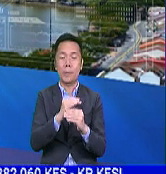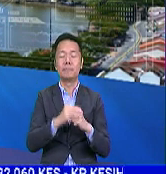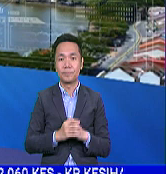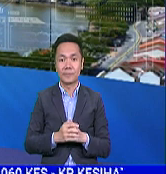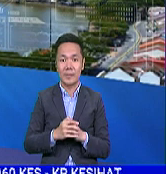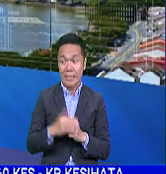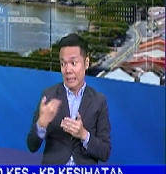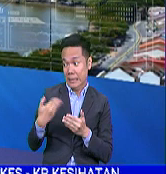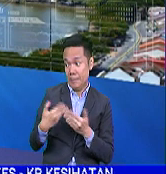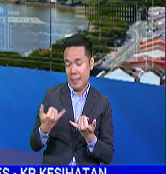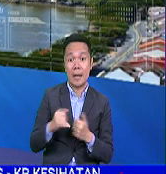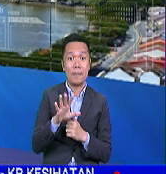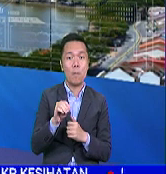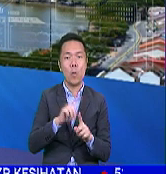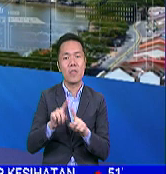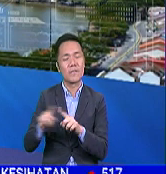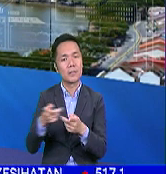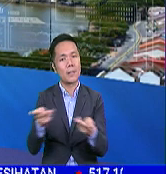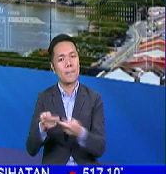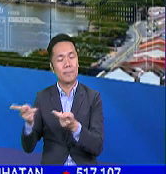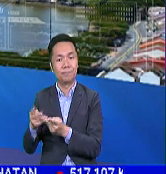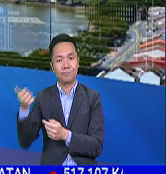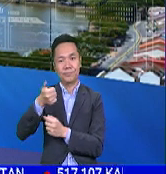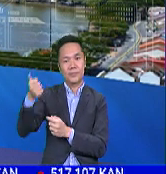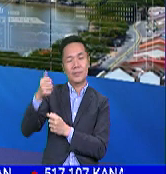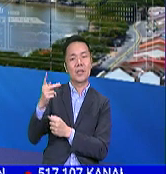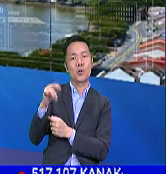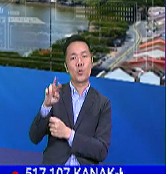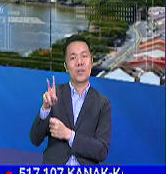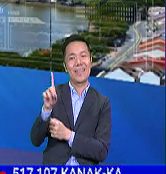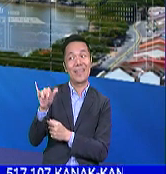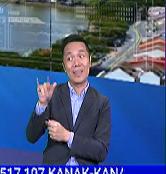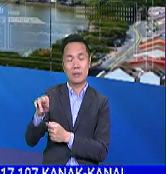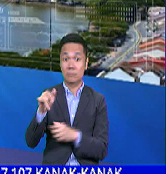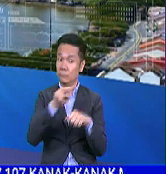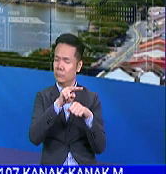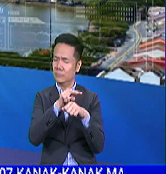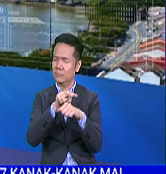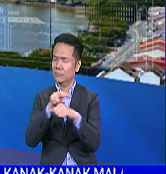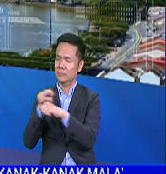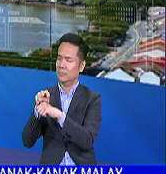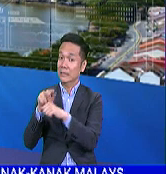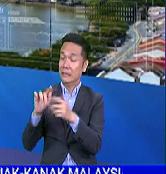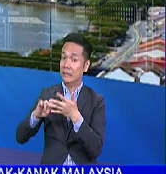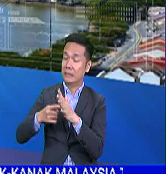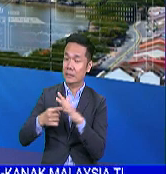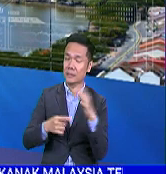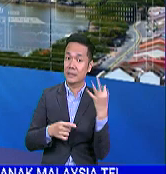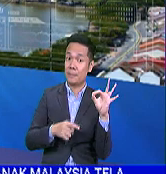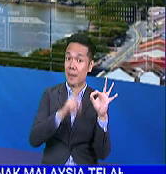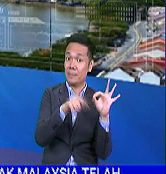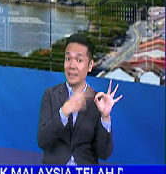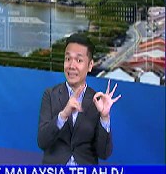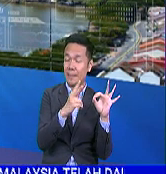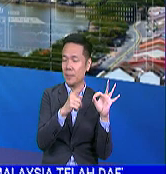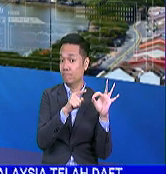negeri setakat hari ini. Pengarahnya Datuk Khairuddin Rahman memberitahu pemantauan kawasan tersebut telah bermula pada 19